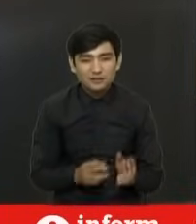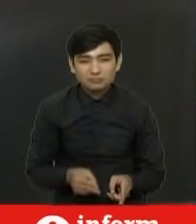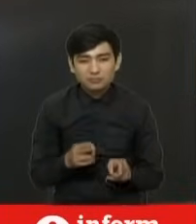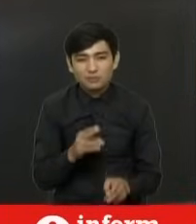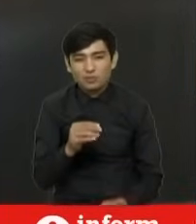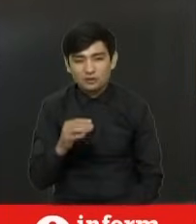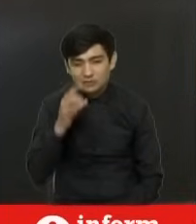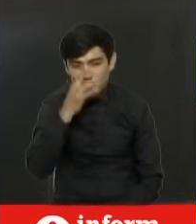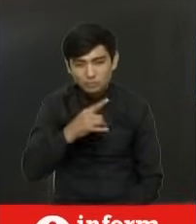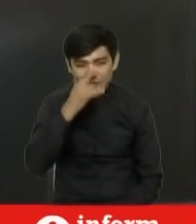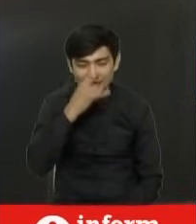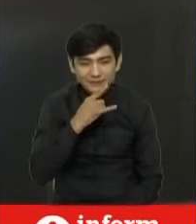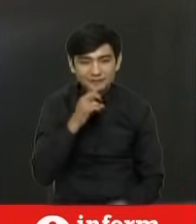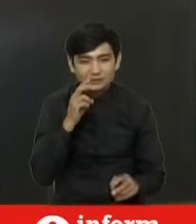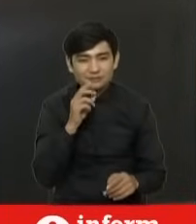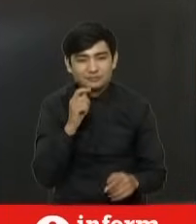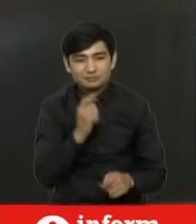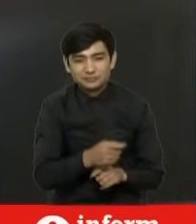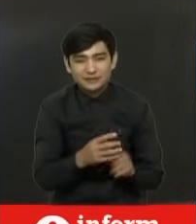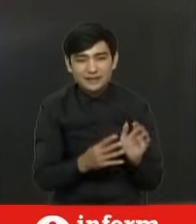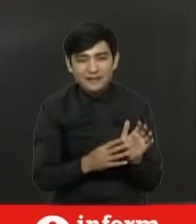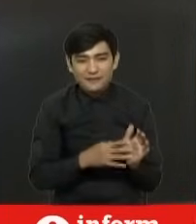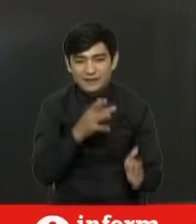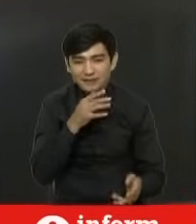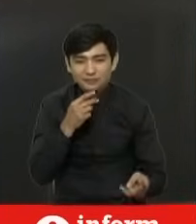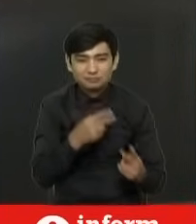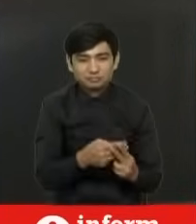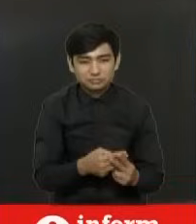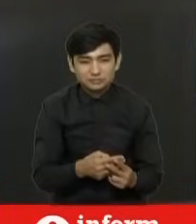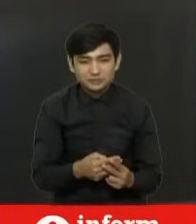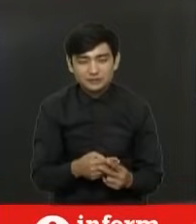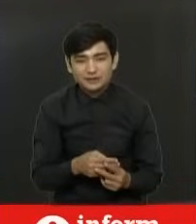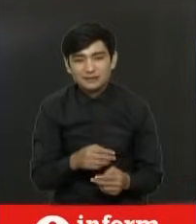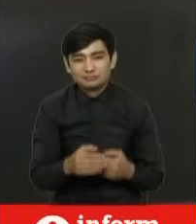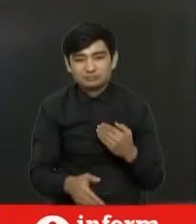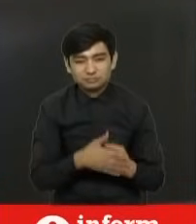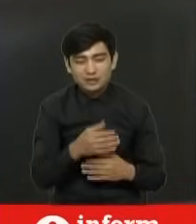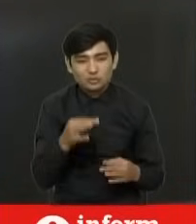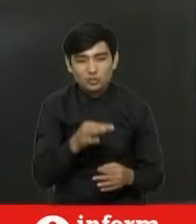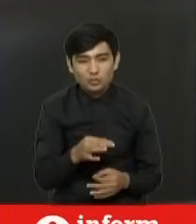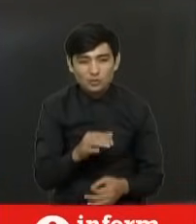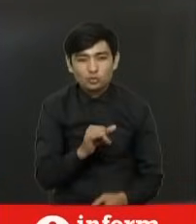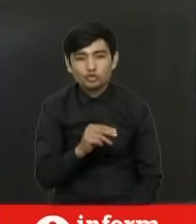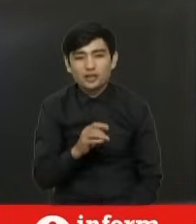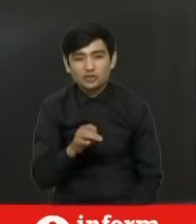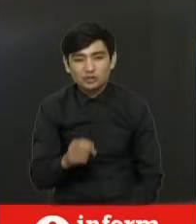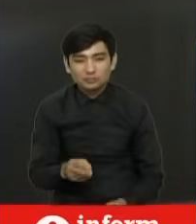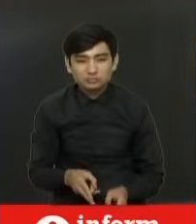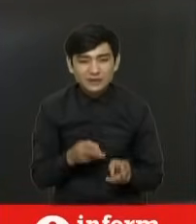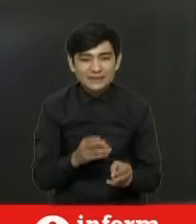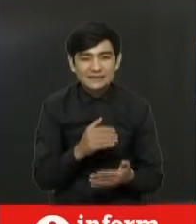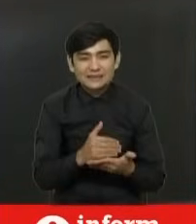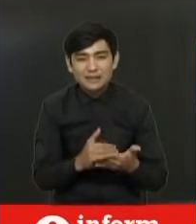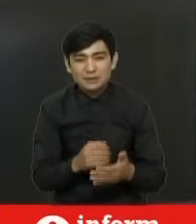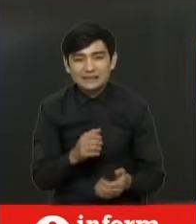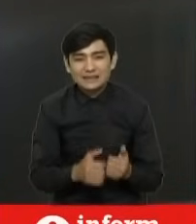Республики Казахстан, и назначить ему наказание в виде 9 лет лишения свободы с отбыванием наказания в учреждениях уголовно-исполнительной системы